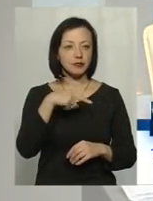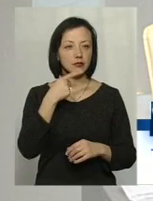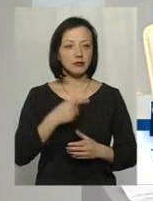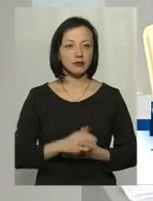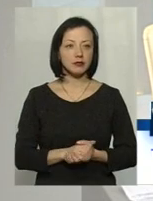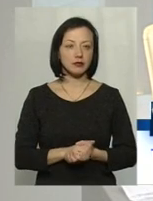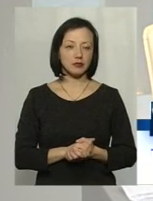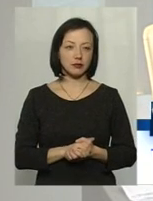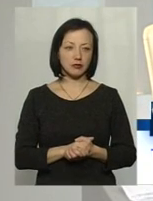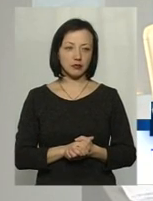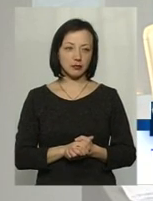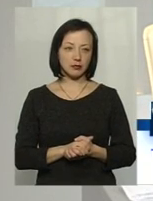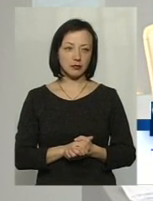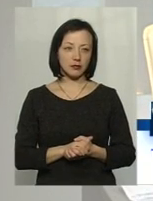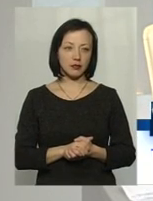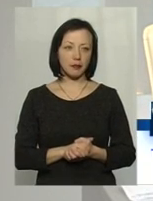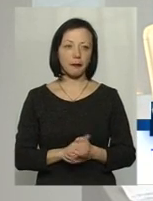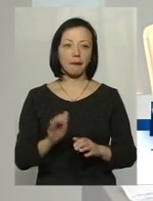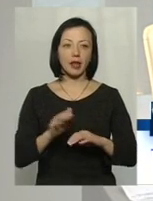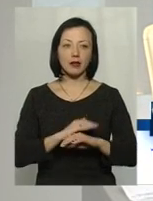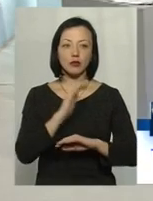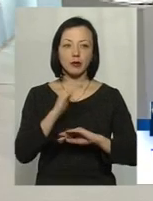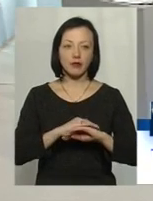ласка. Алло, добрий вечір.